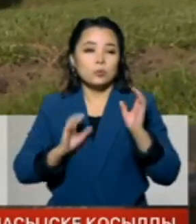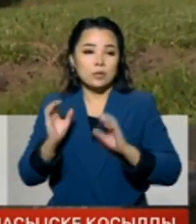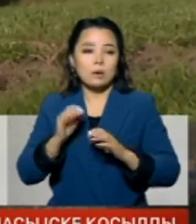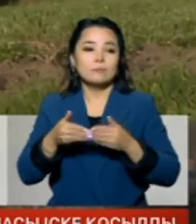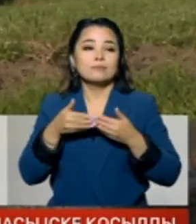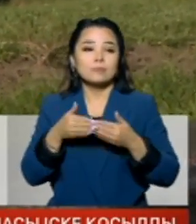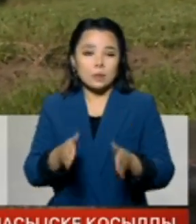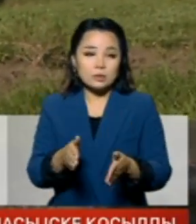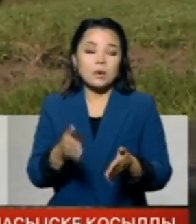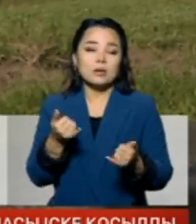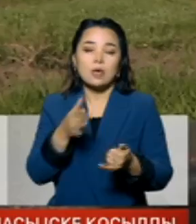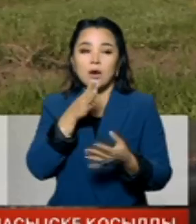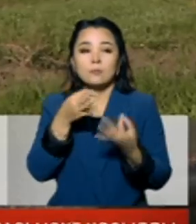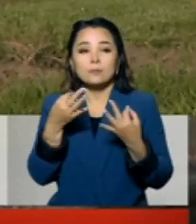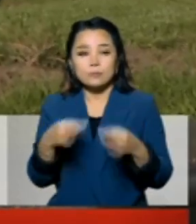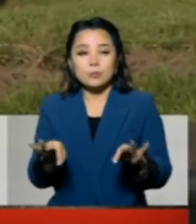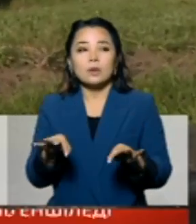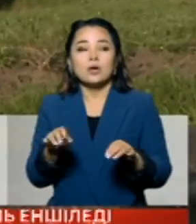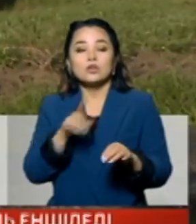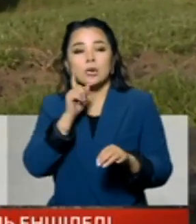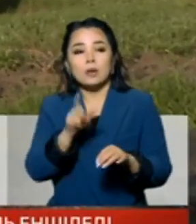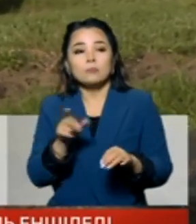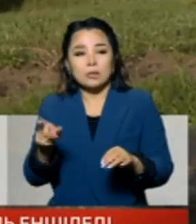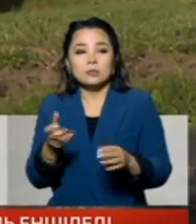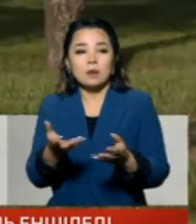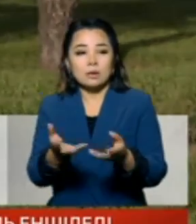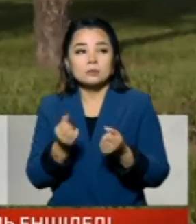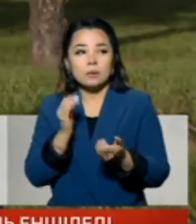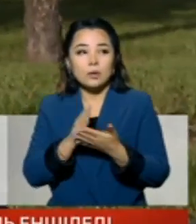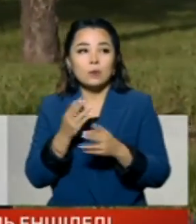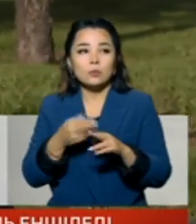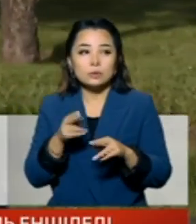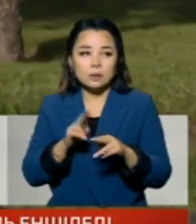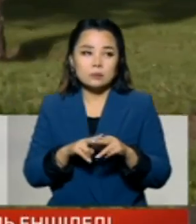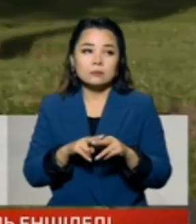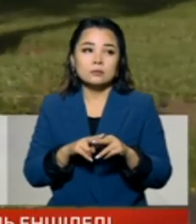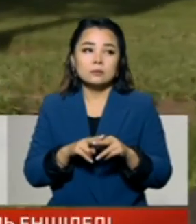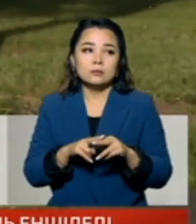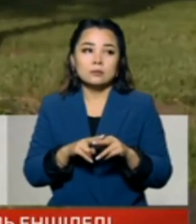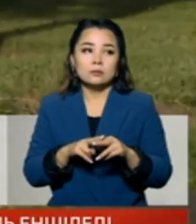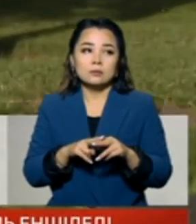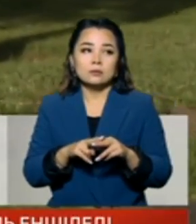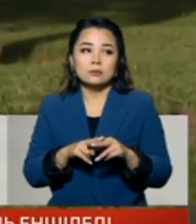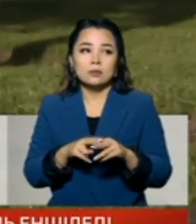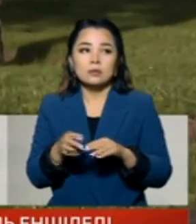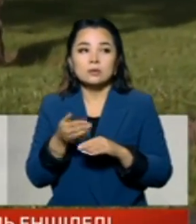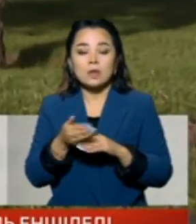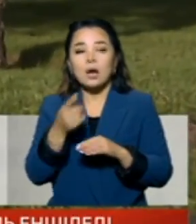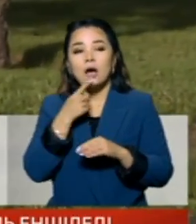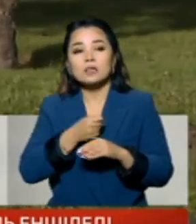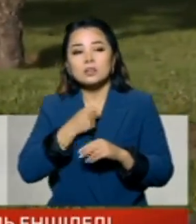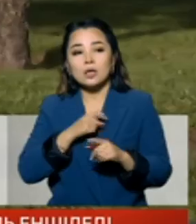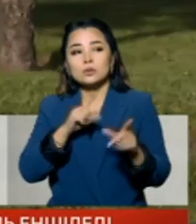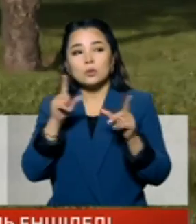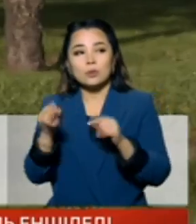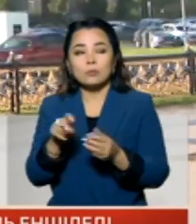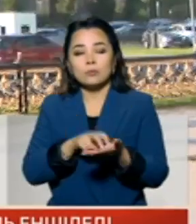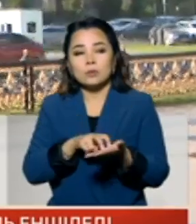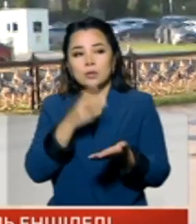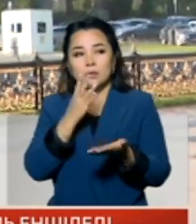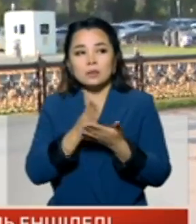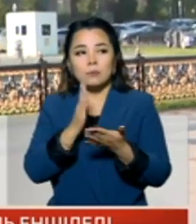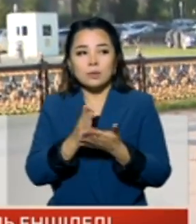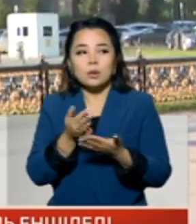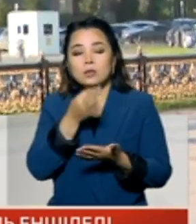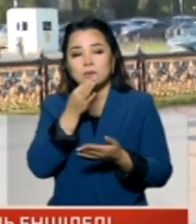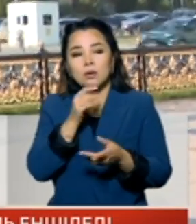кішкене босап, оқу бітірген жас балаларды алып кетеді, сосын балаларды әскерге жіберу бір жағынан қорқынышты. Я